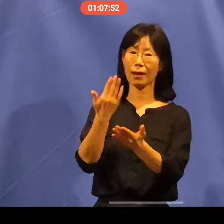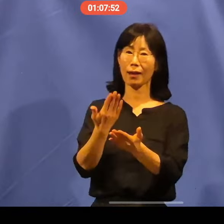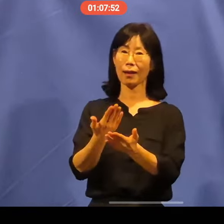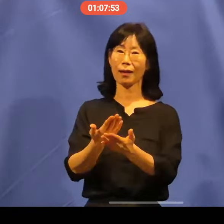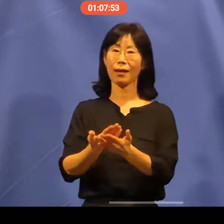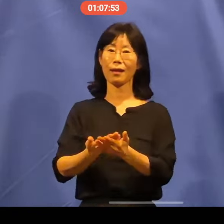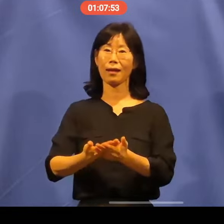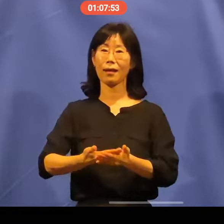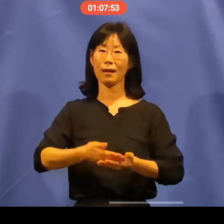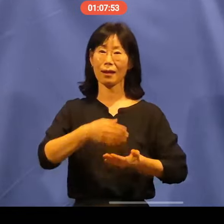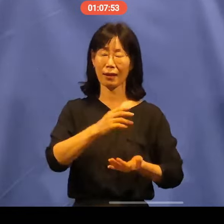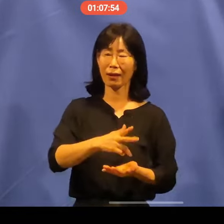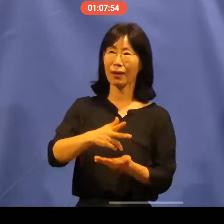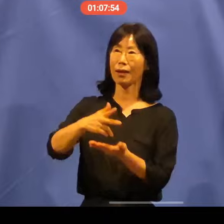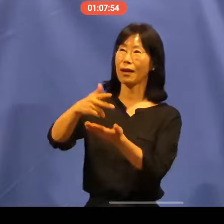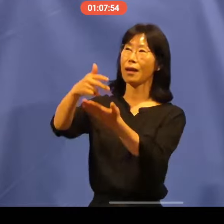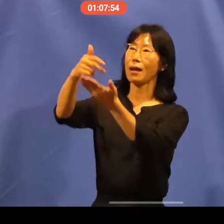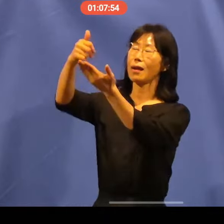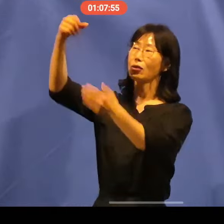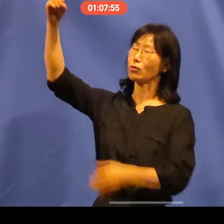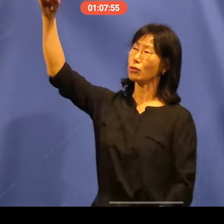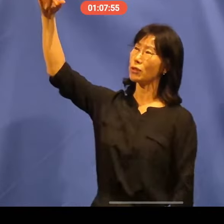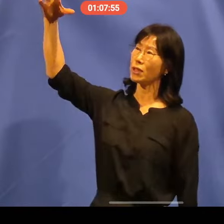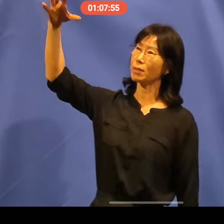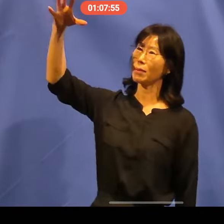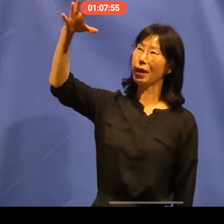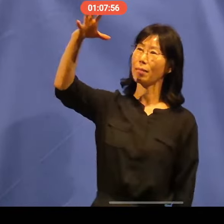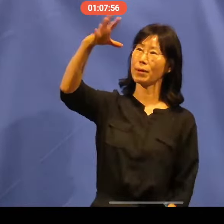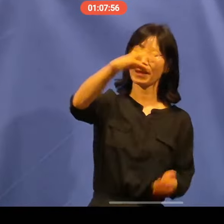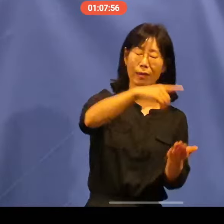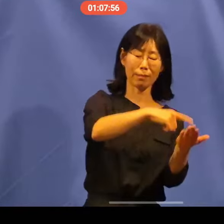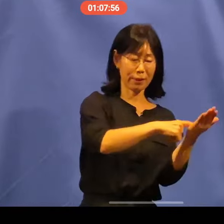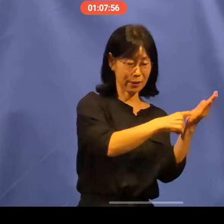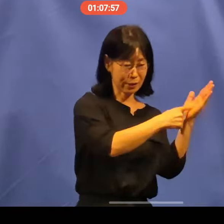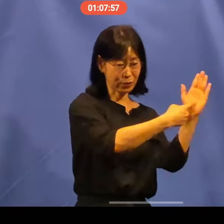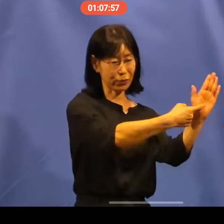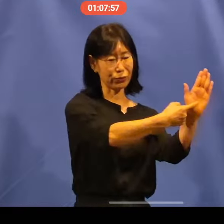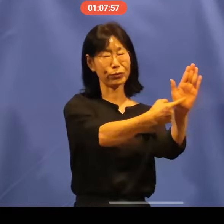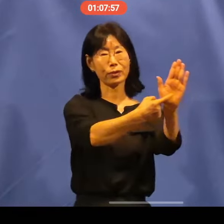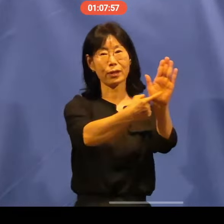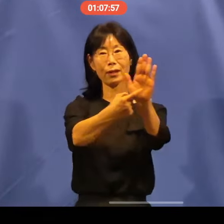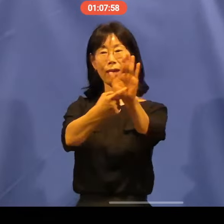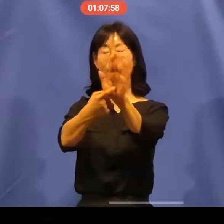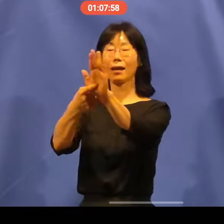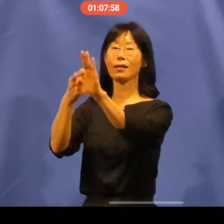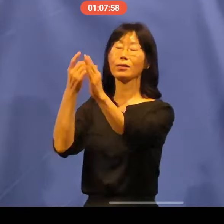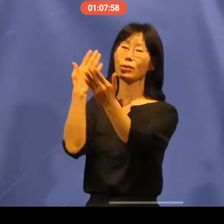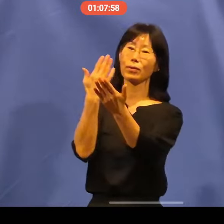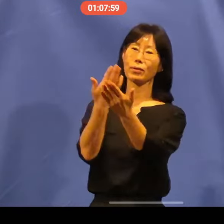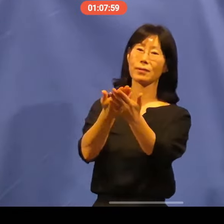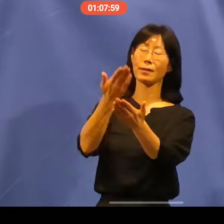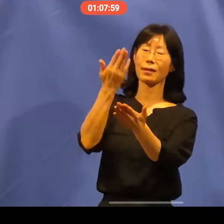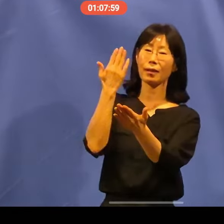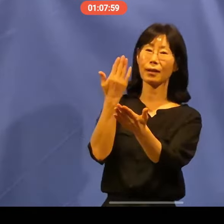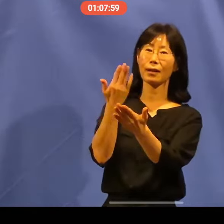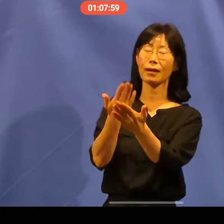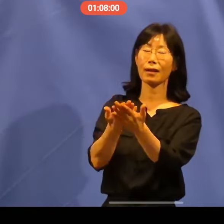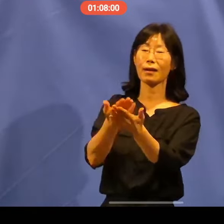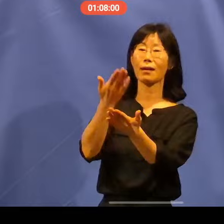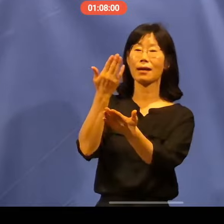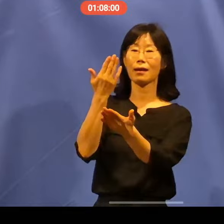주사 주님의 빛 비추게 하소서. 주님의 빛 비추게